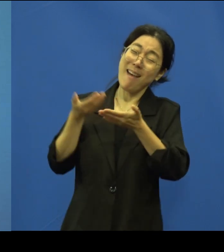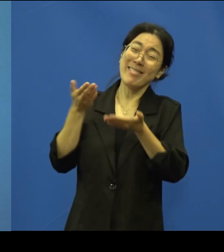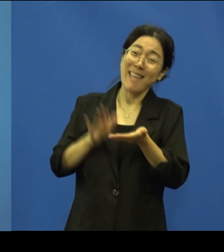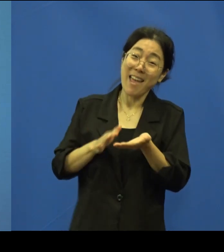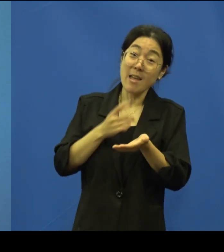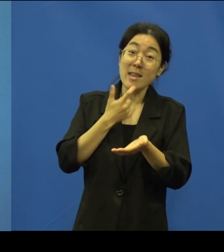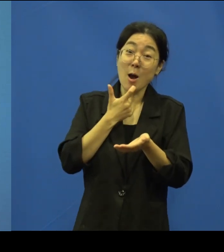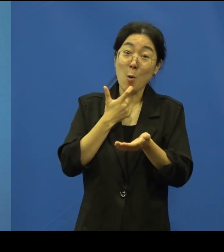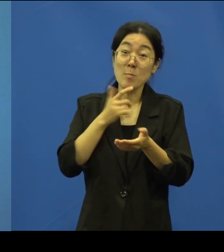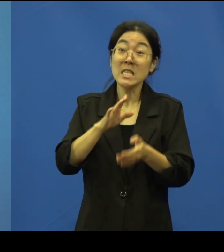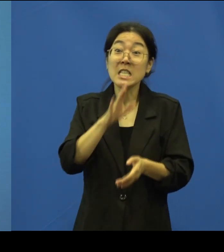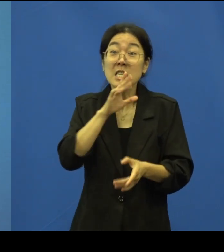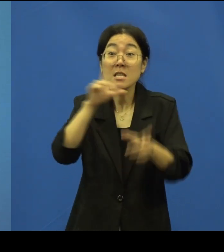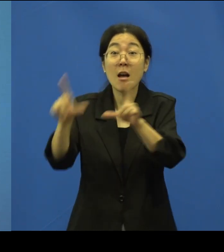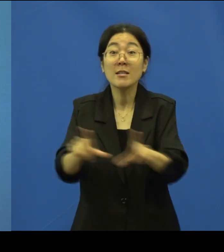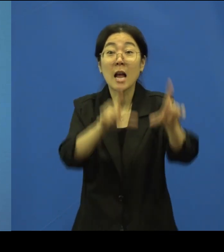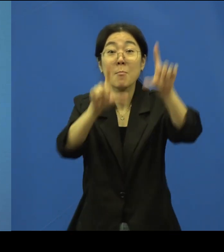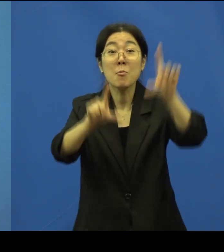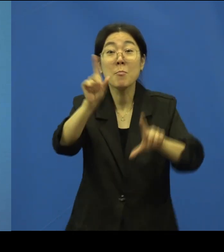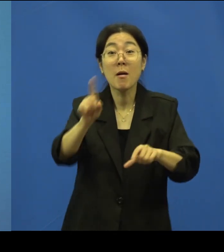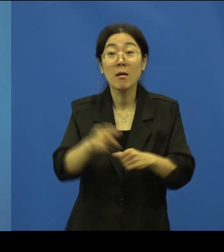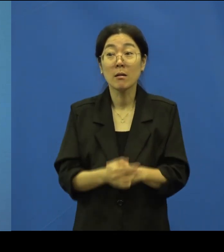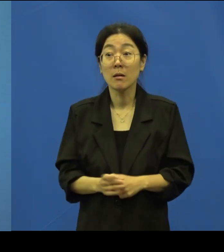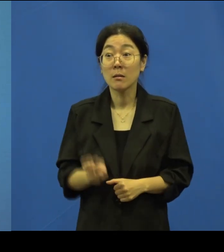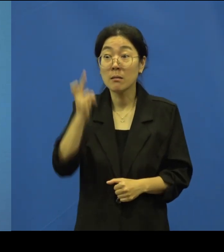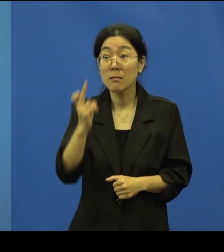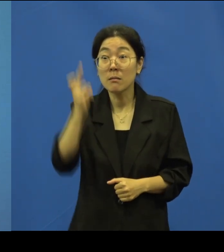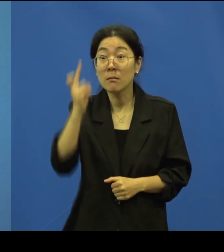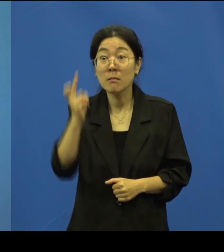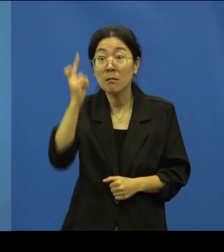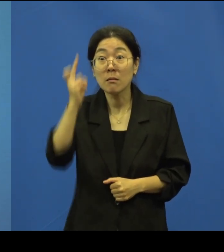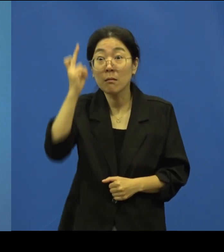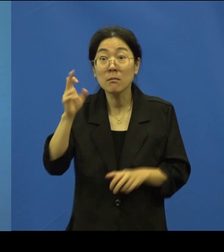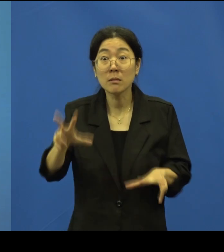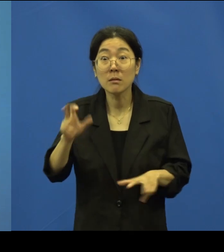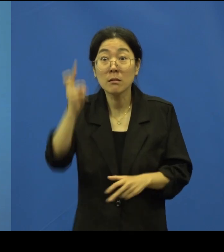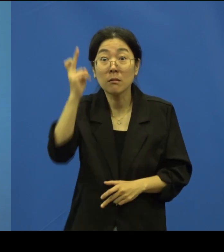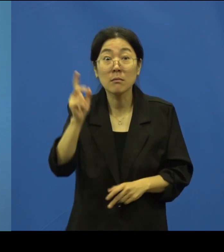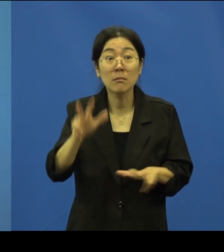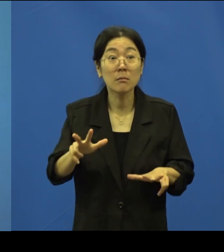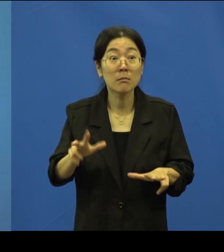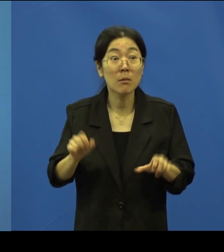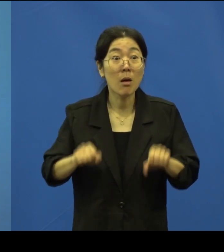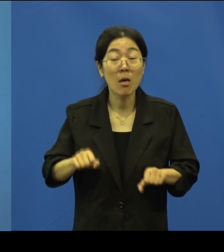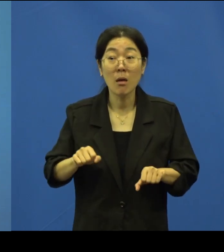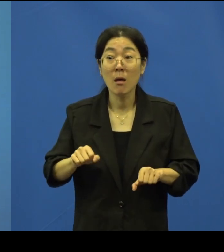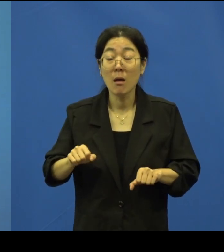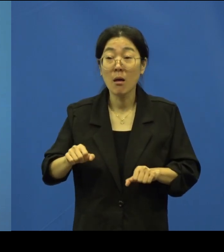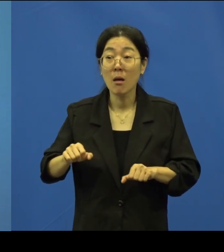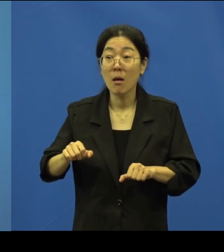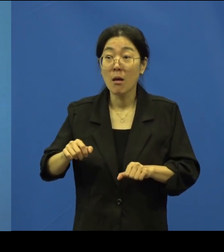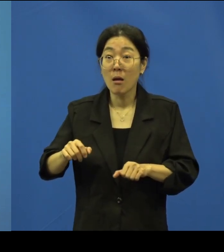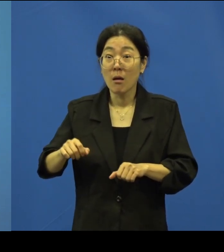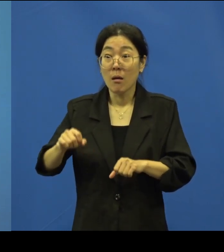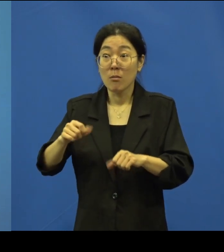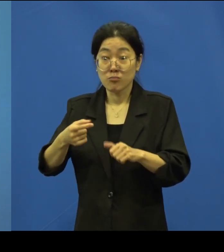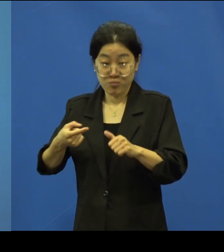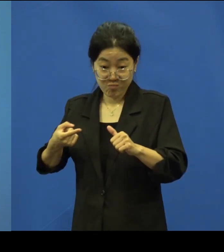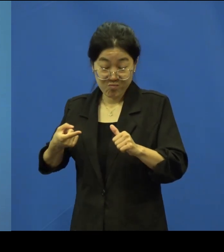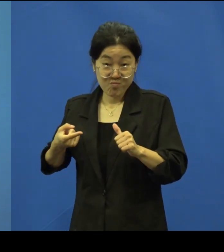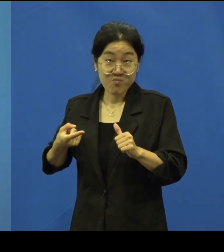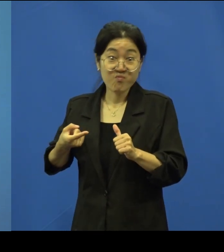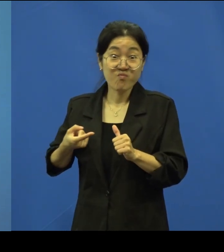삶의 현실은 어떤가요? 형이 400명의 군사를 이끌고 야곱을